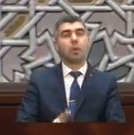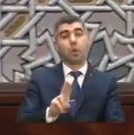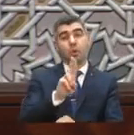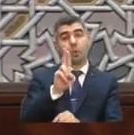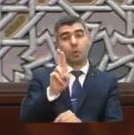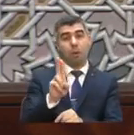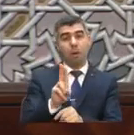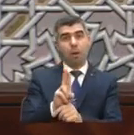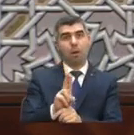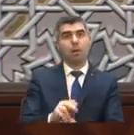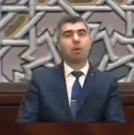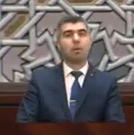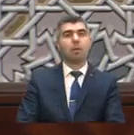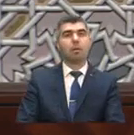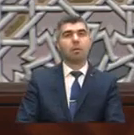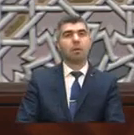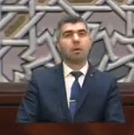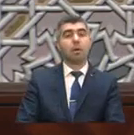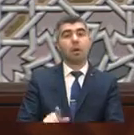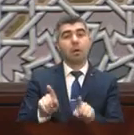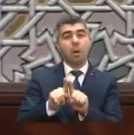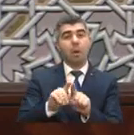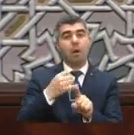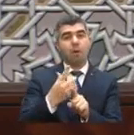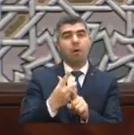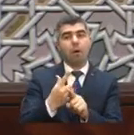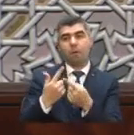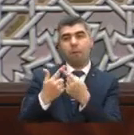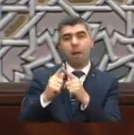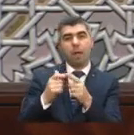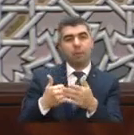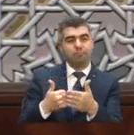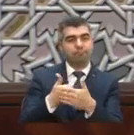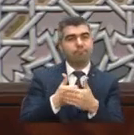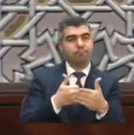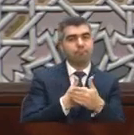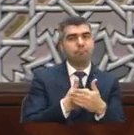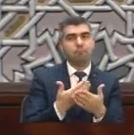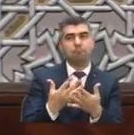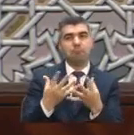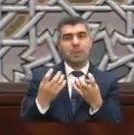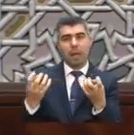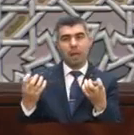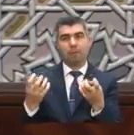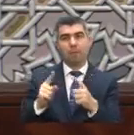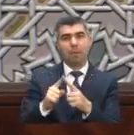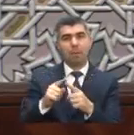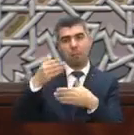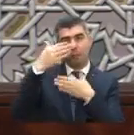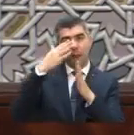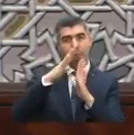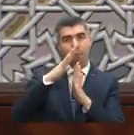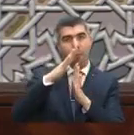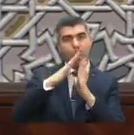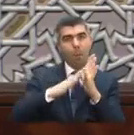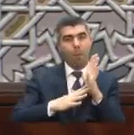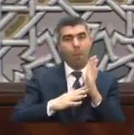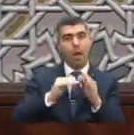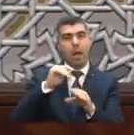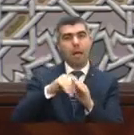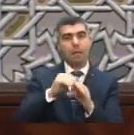عن التداعيات الإنسانية والاقتصادية لحوادث السير ببلادنا للسيدات والسادة النواب المحترمين من الفريق